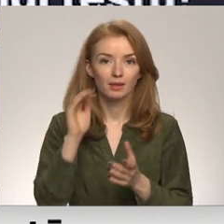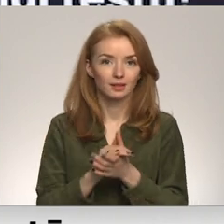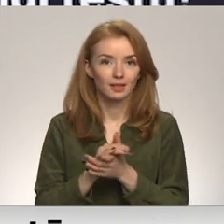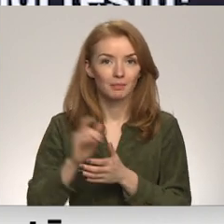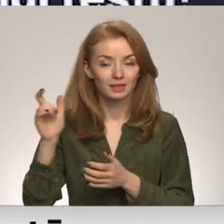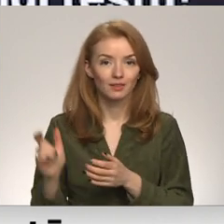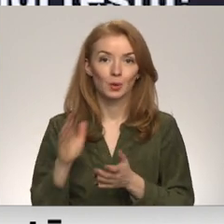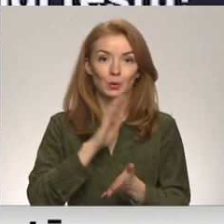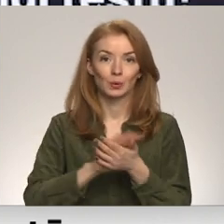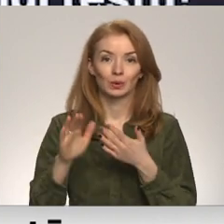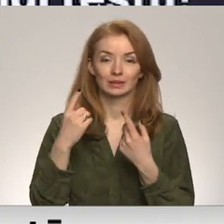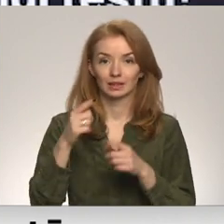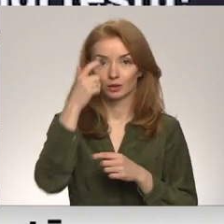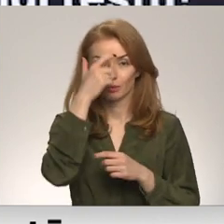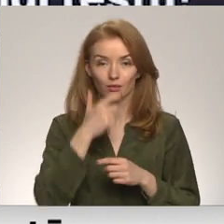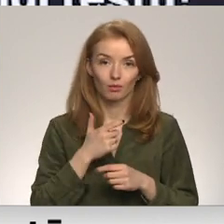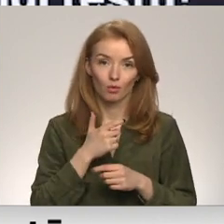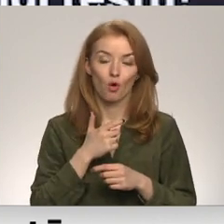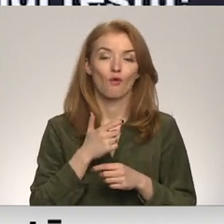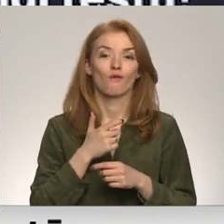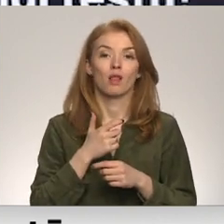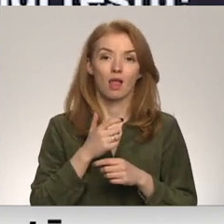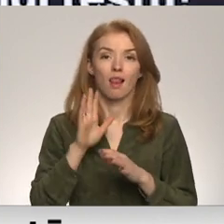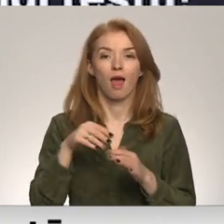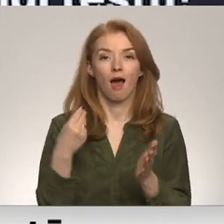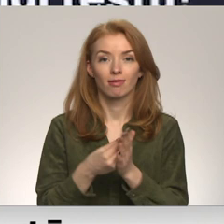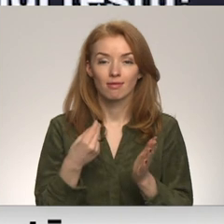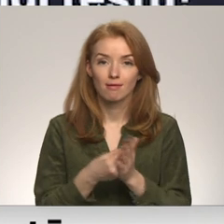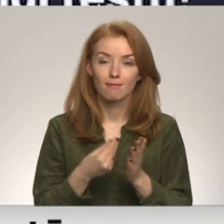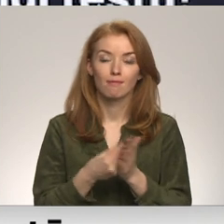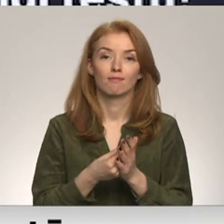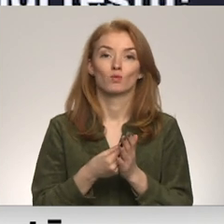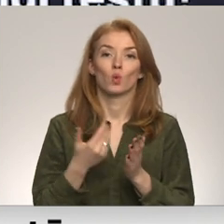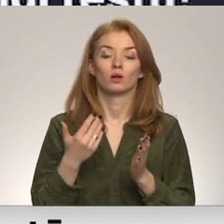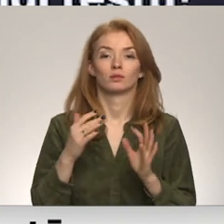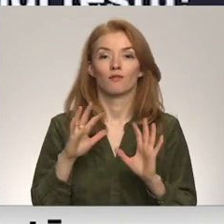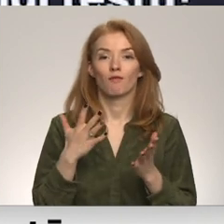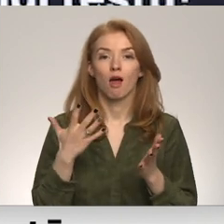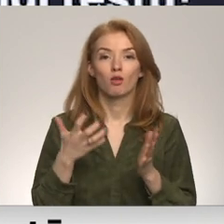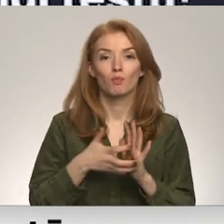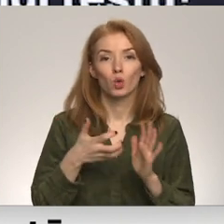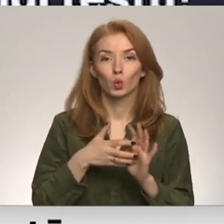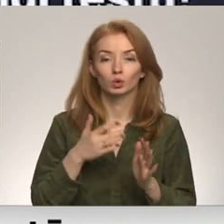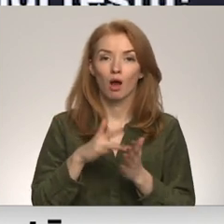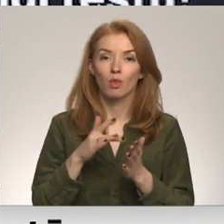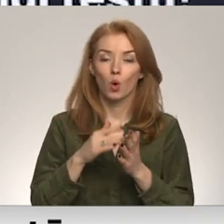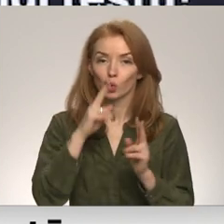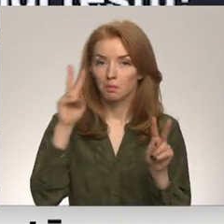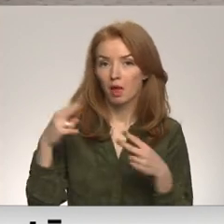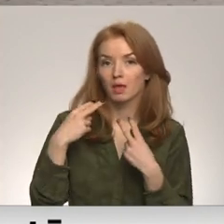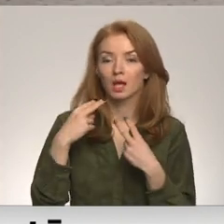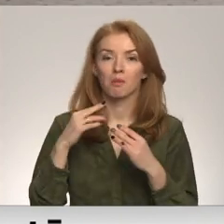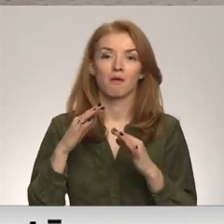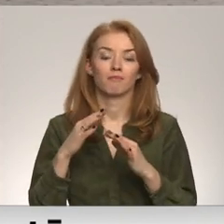to veic aiz aitrebības, aiz kaut kādas uzmanības trūkumā, dēļ pārtrauktam